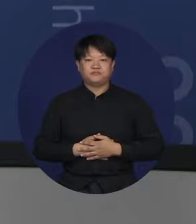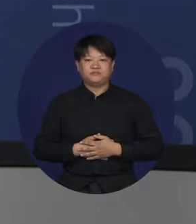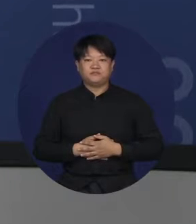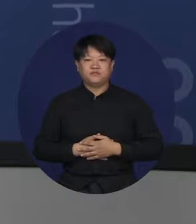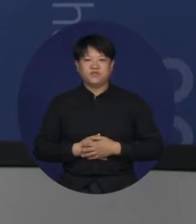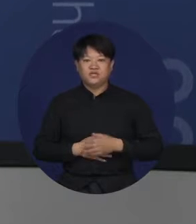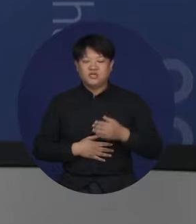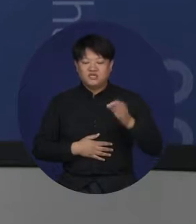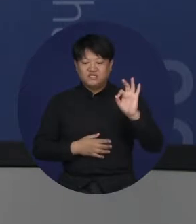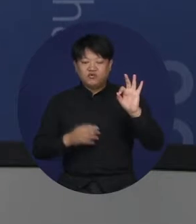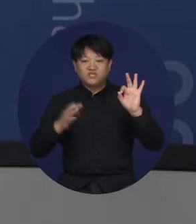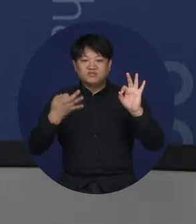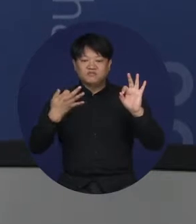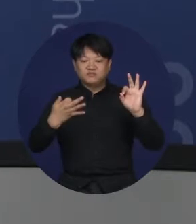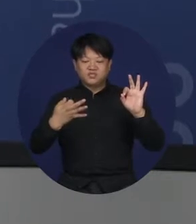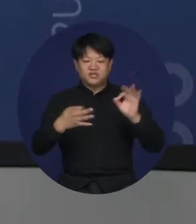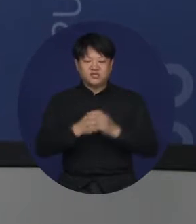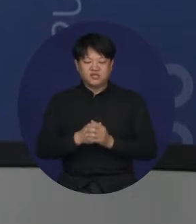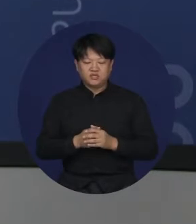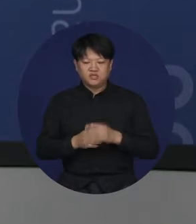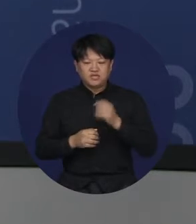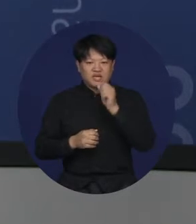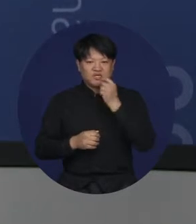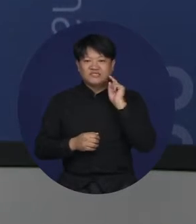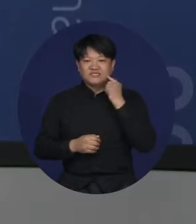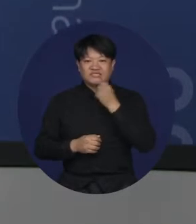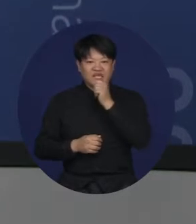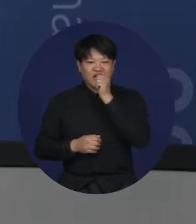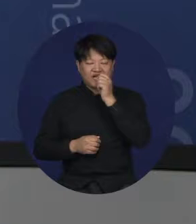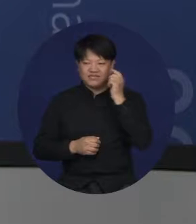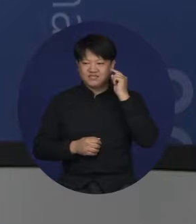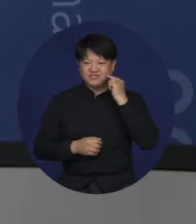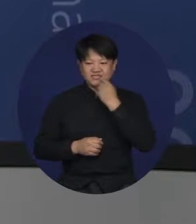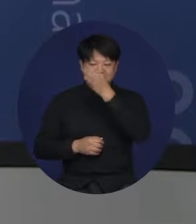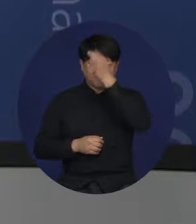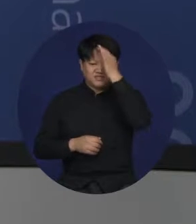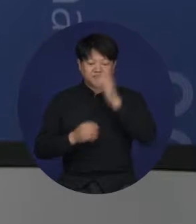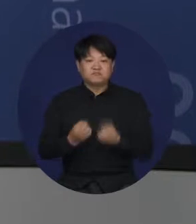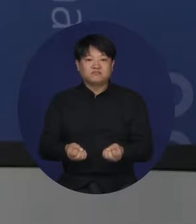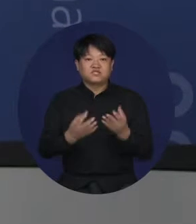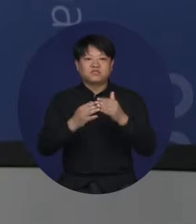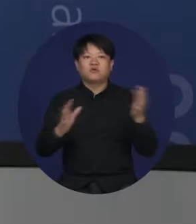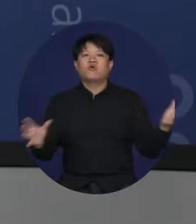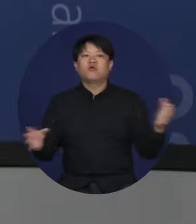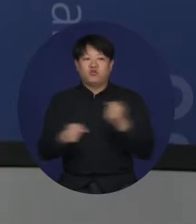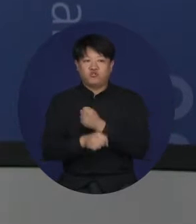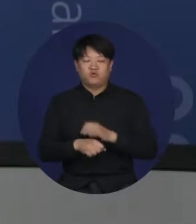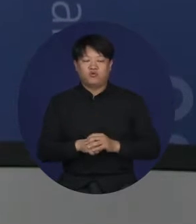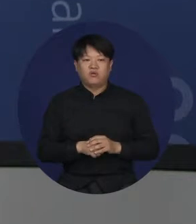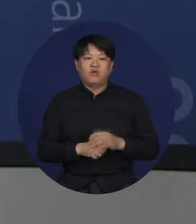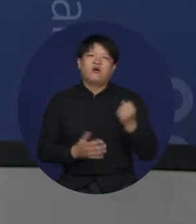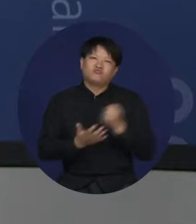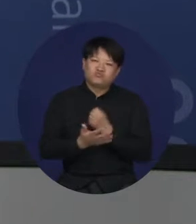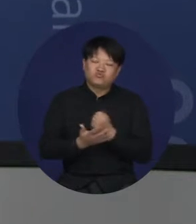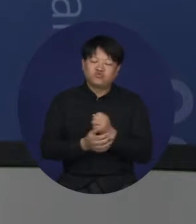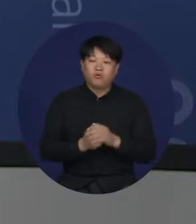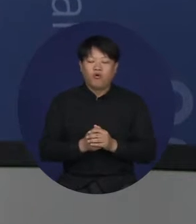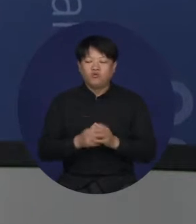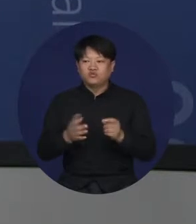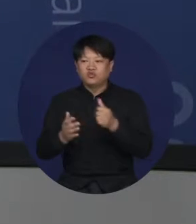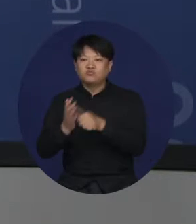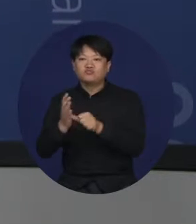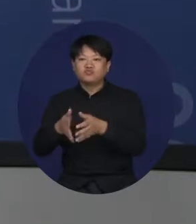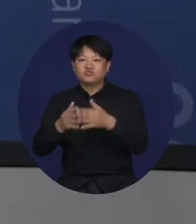지내 14일 퍼스트 라이트 페스티벌이 성공리에 막을 내렸습니다 아쉬워하는 분들도 많으실텐데요 슬아 티 뮤지엄 을